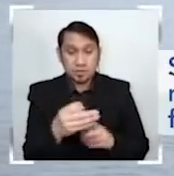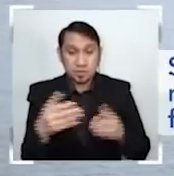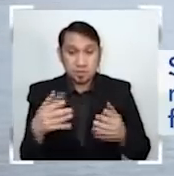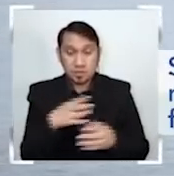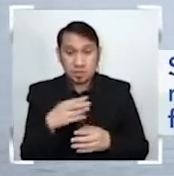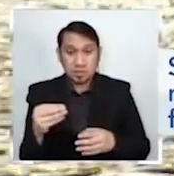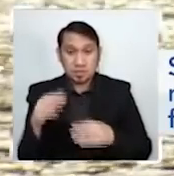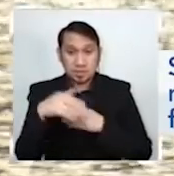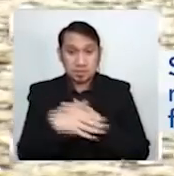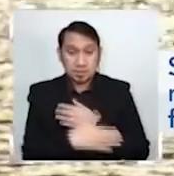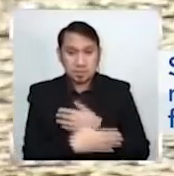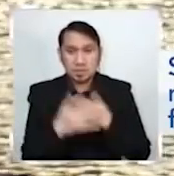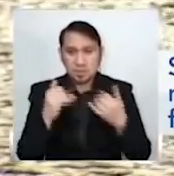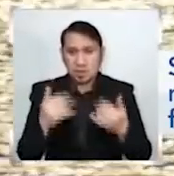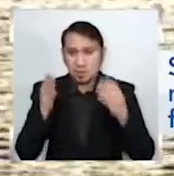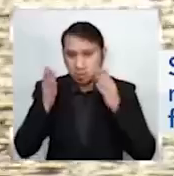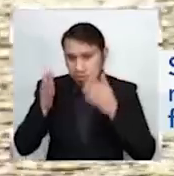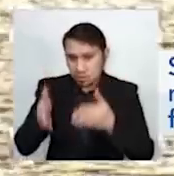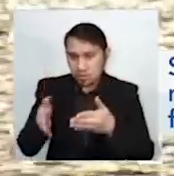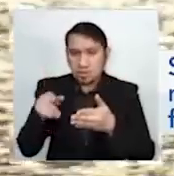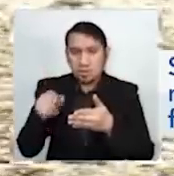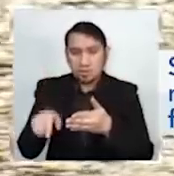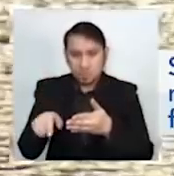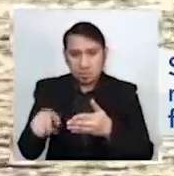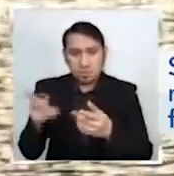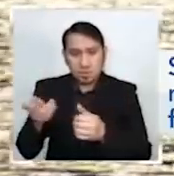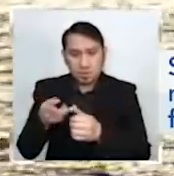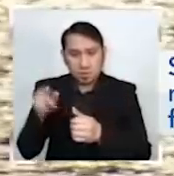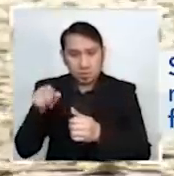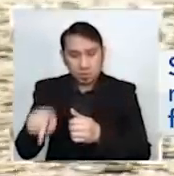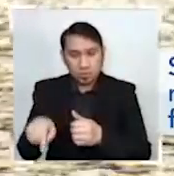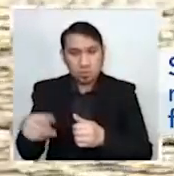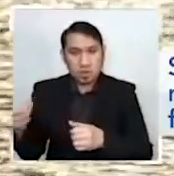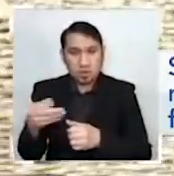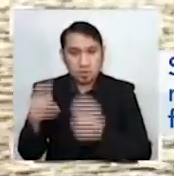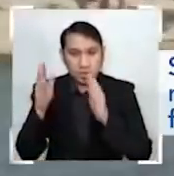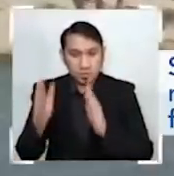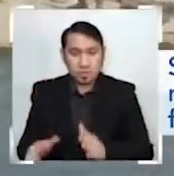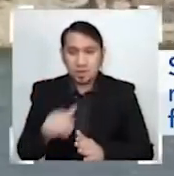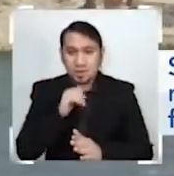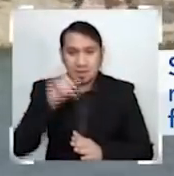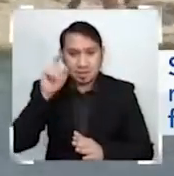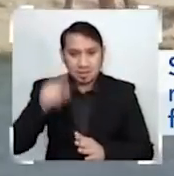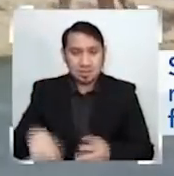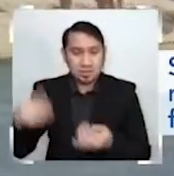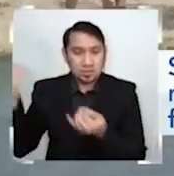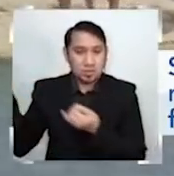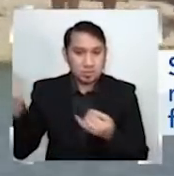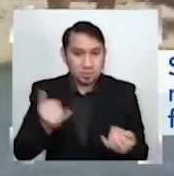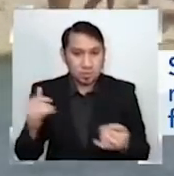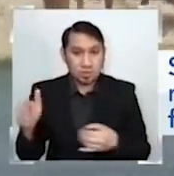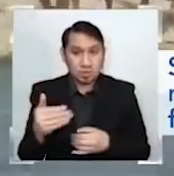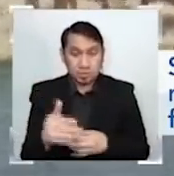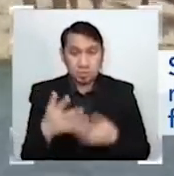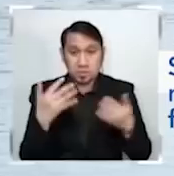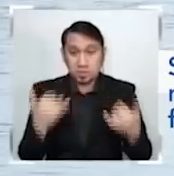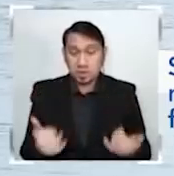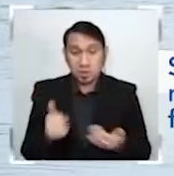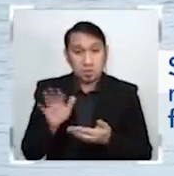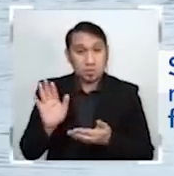ng pangingisda at siguruhin hindi nakakailanganin pang mag-angkat ng isda. Sa tulong daw ng departamentong